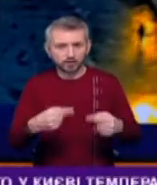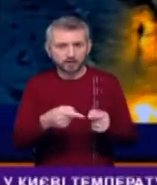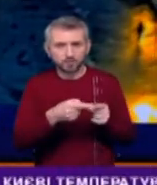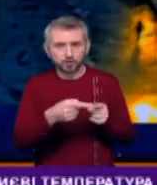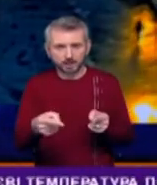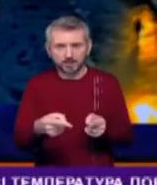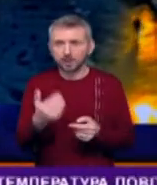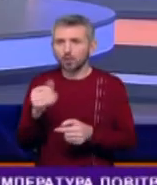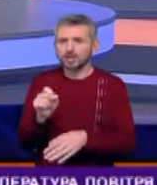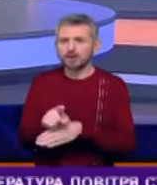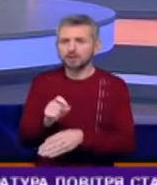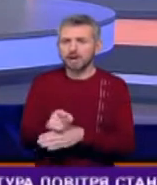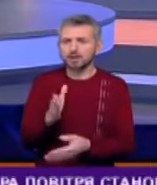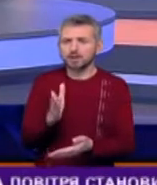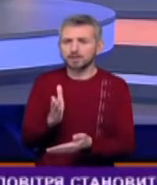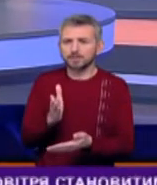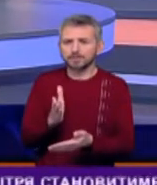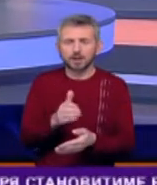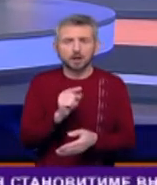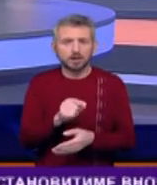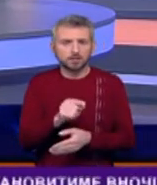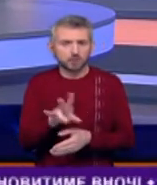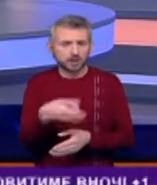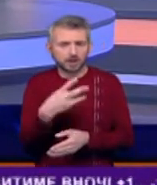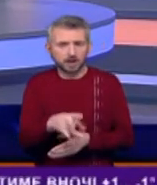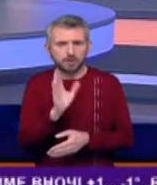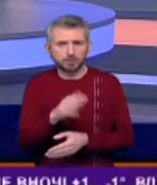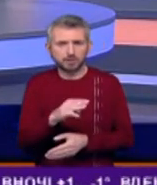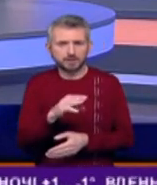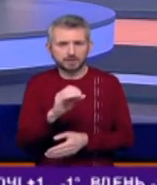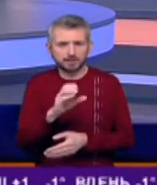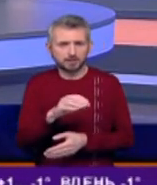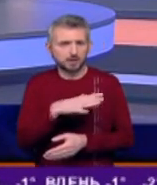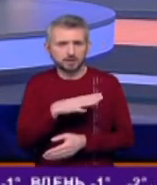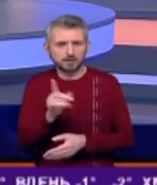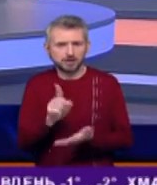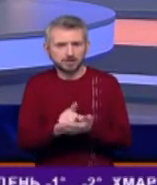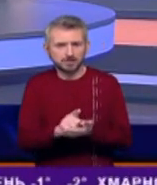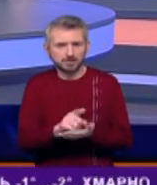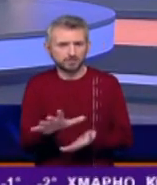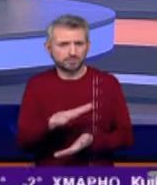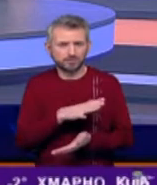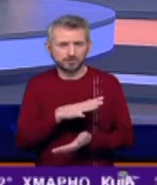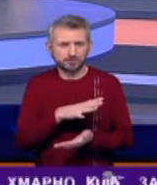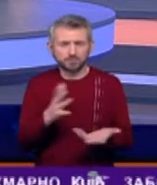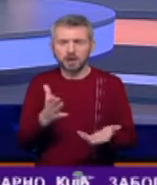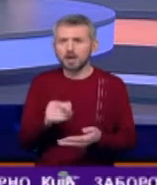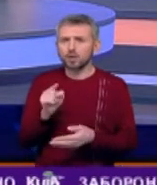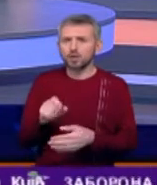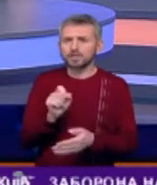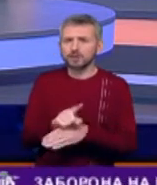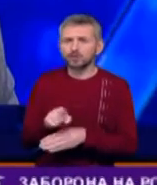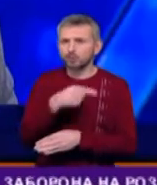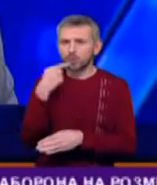так. Його завдання він це макроменеджер. Він йому не треба буде там Теслею, він не треба там кам'яне. Його завдання, щоб російські танки